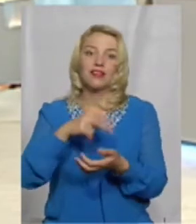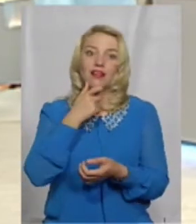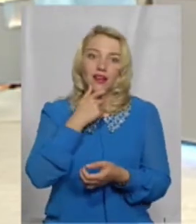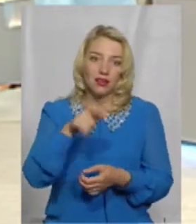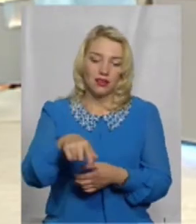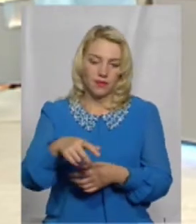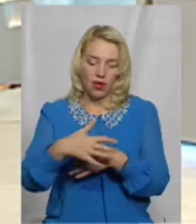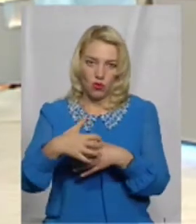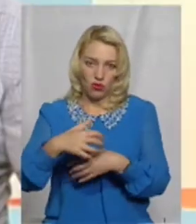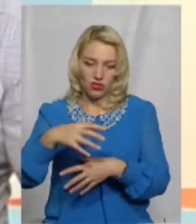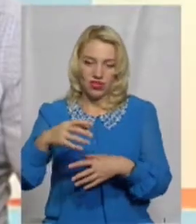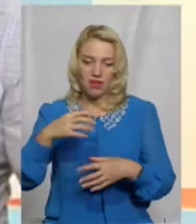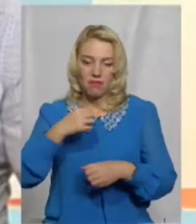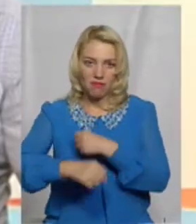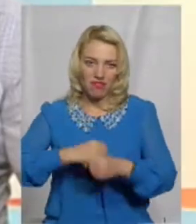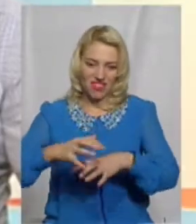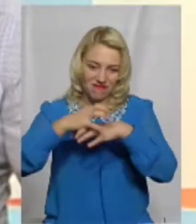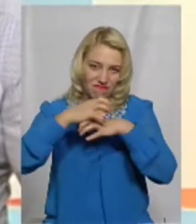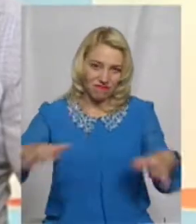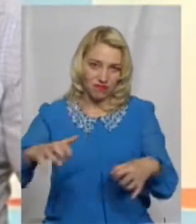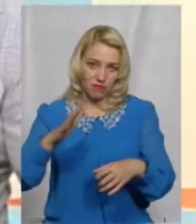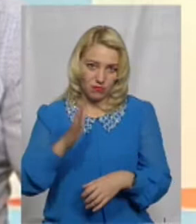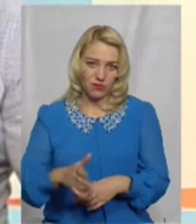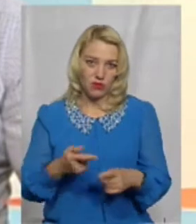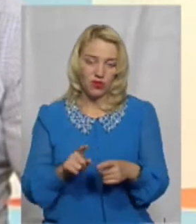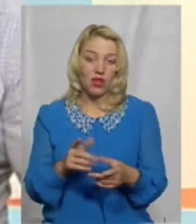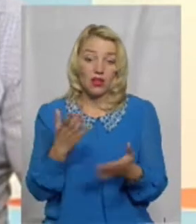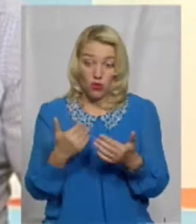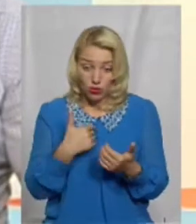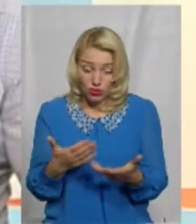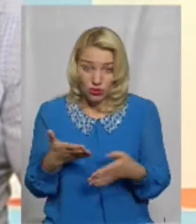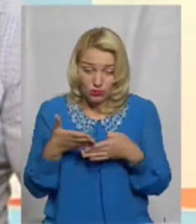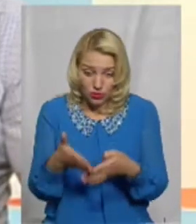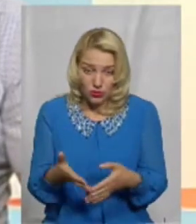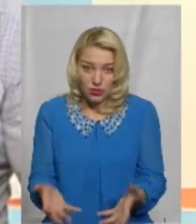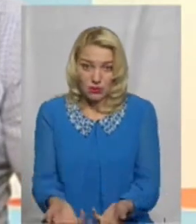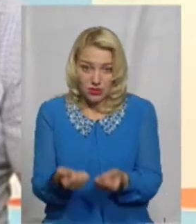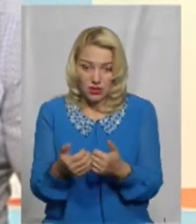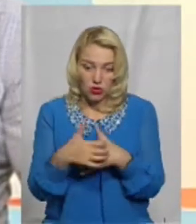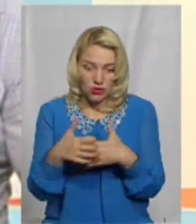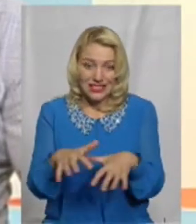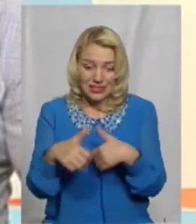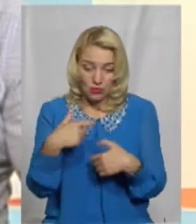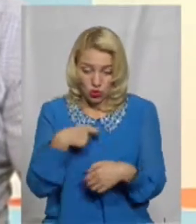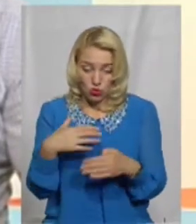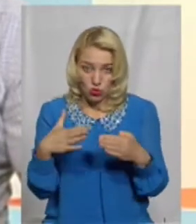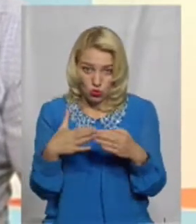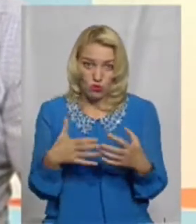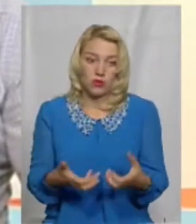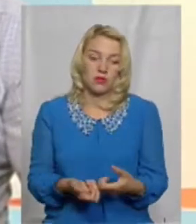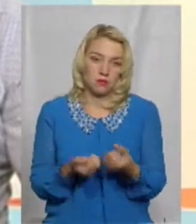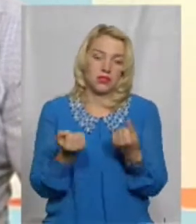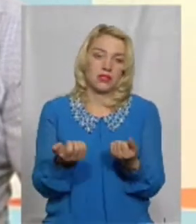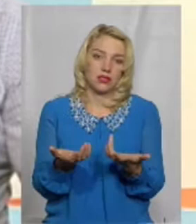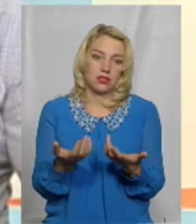травма? Ну, це ж не може робити. Якщо ти хочеш спасти, допомогти той тварині, то, будь ласка, забери собі додому і спаси її. Тоді можеш сказати,